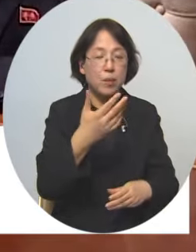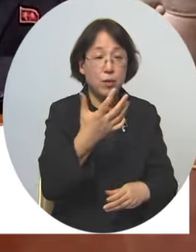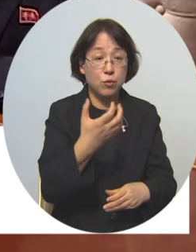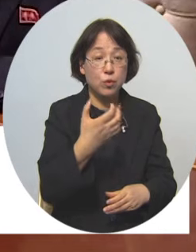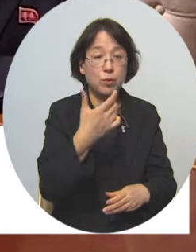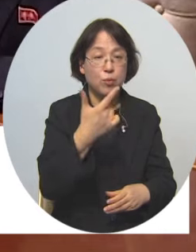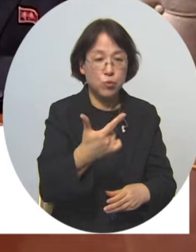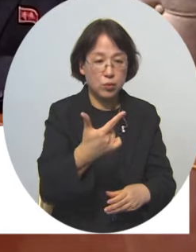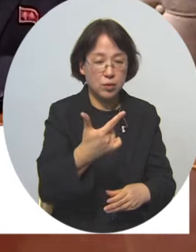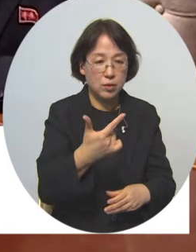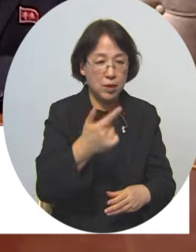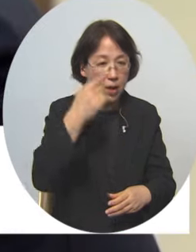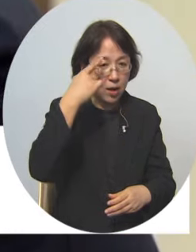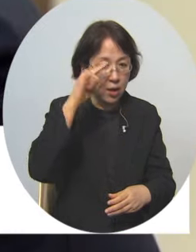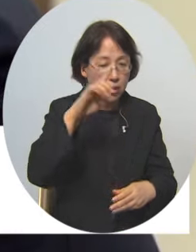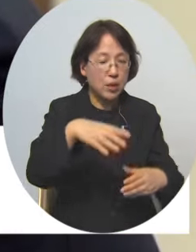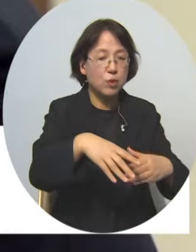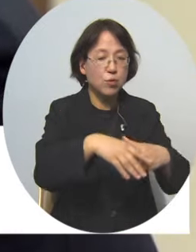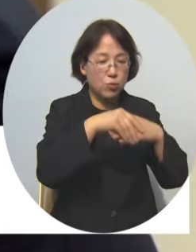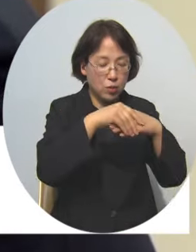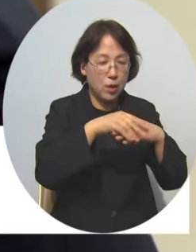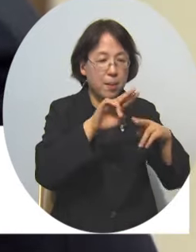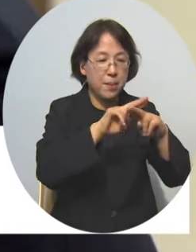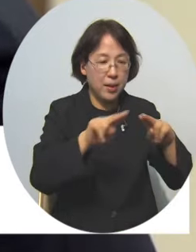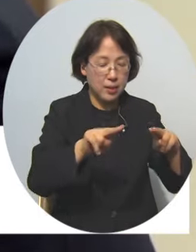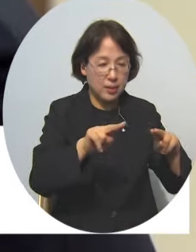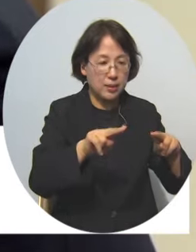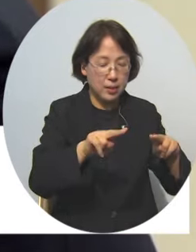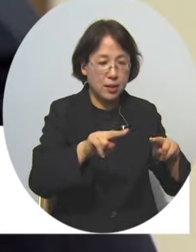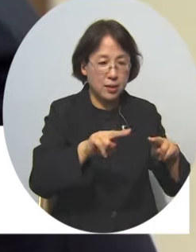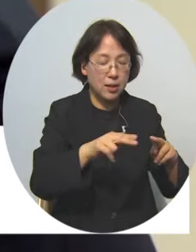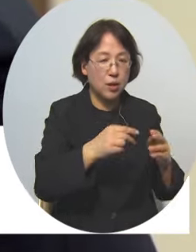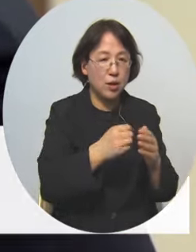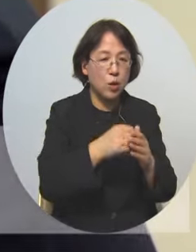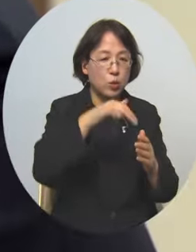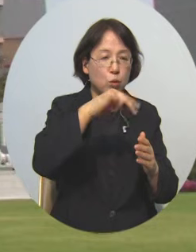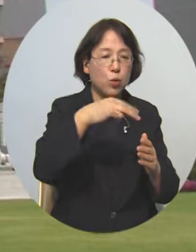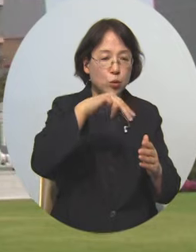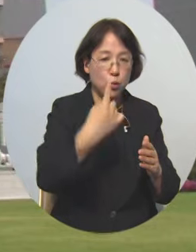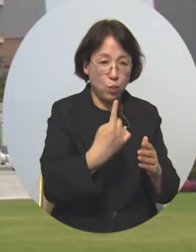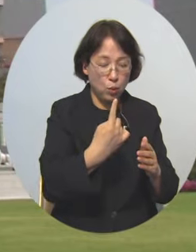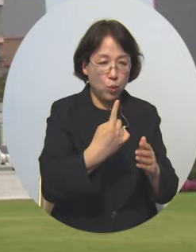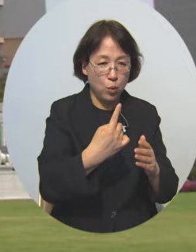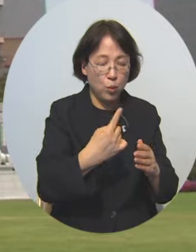우리나라와 수교를 맺으며 폐지했던 조소동맹조약이 다시 부활한 셈입니다.